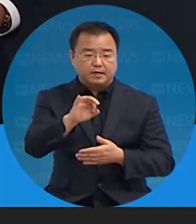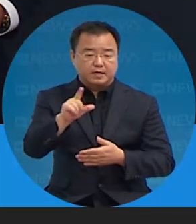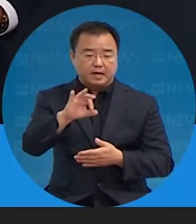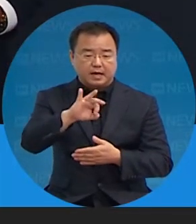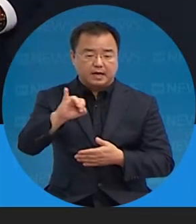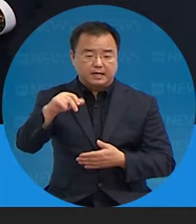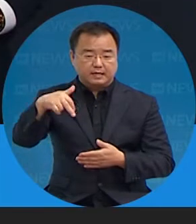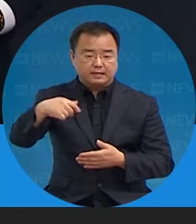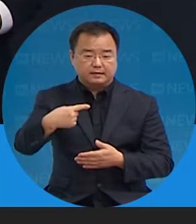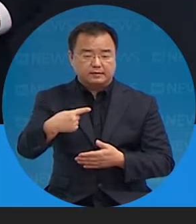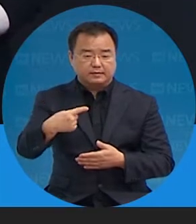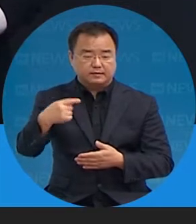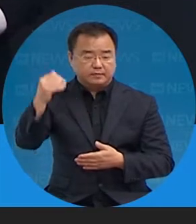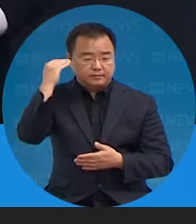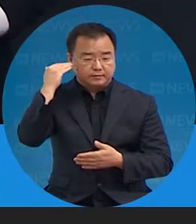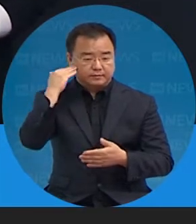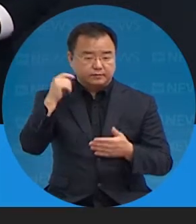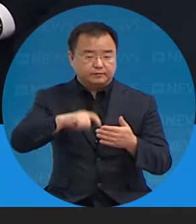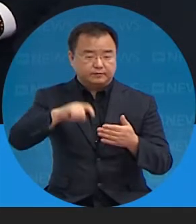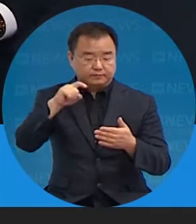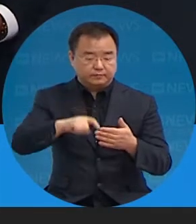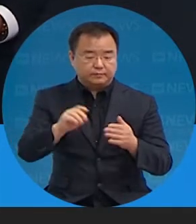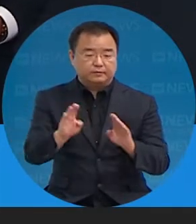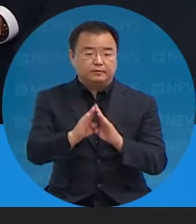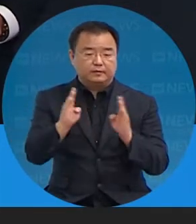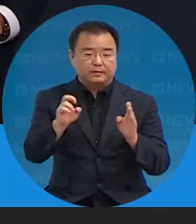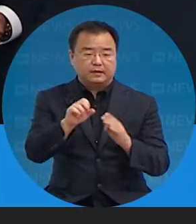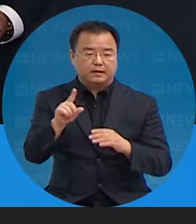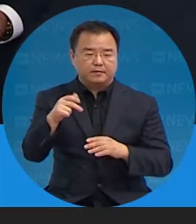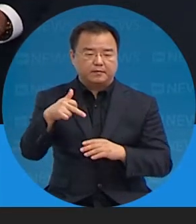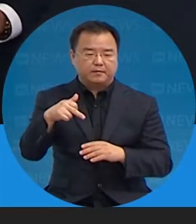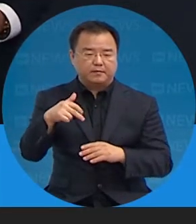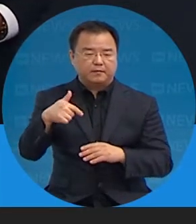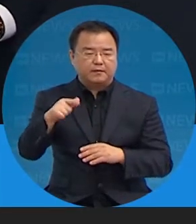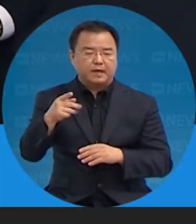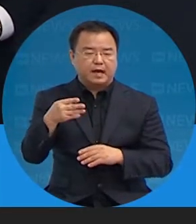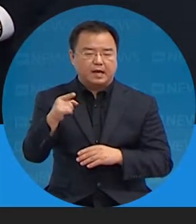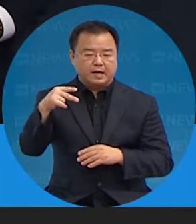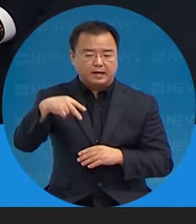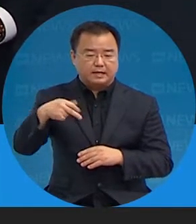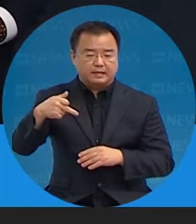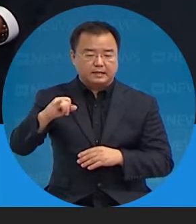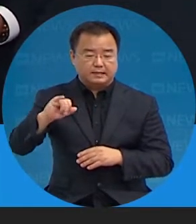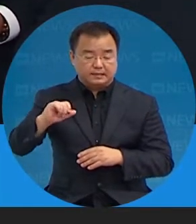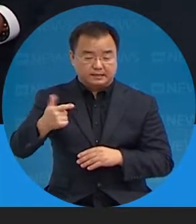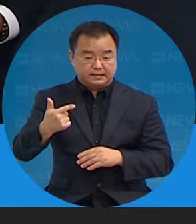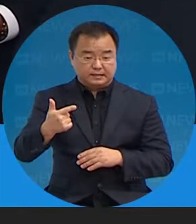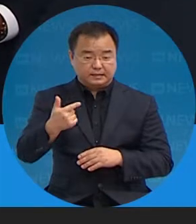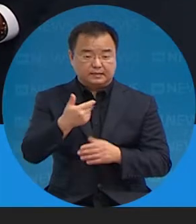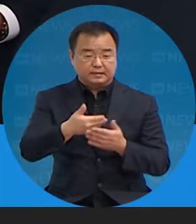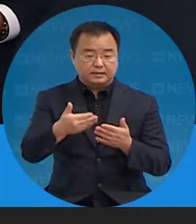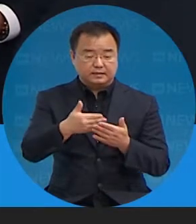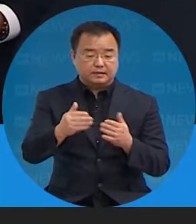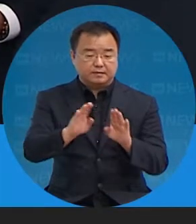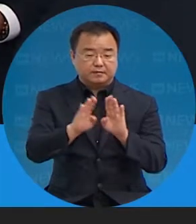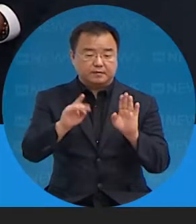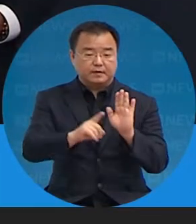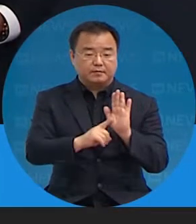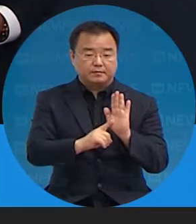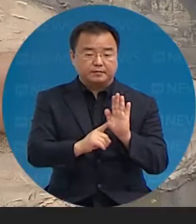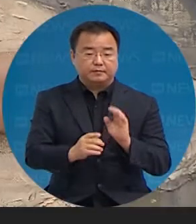아시아 최초로 국내에서 열리는 미국의 화가 마가렛 킨의 회고전을 지성과 감성에서 소개해드립니다.